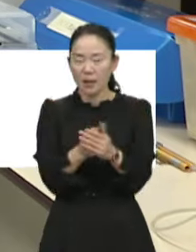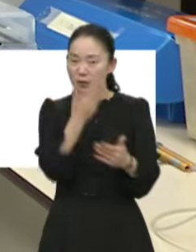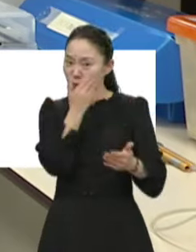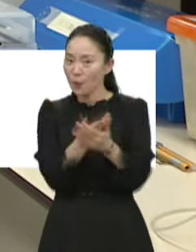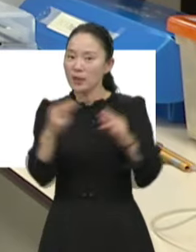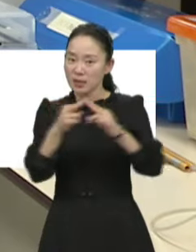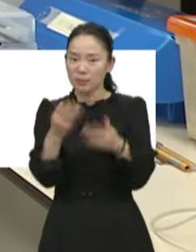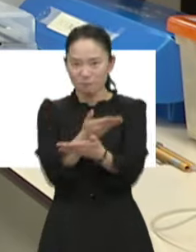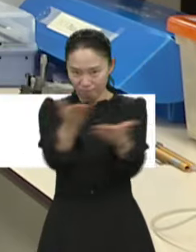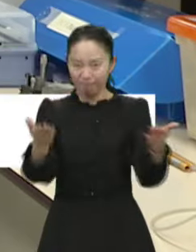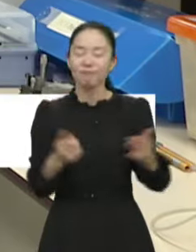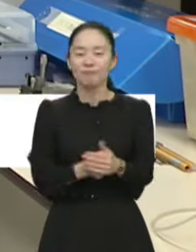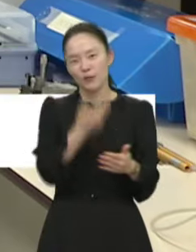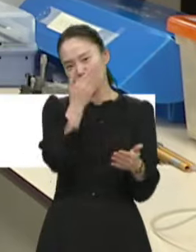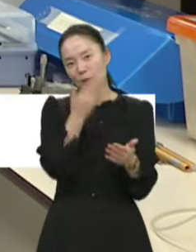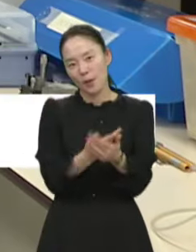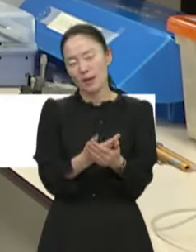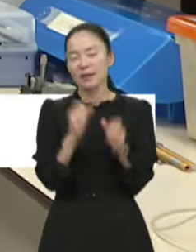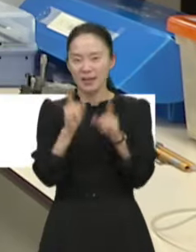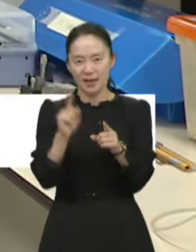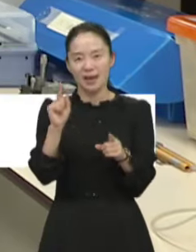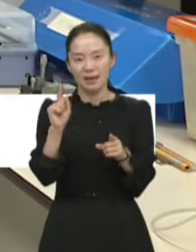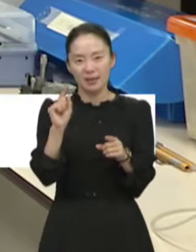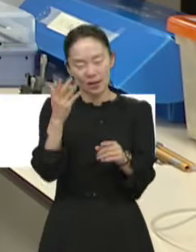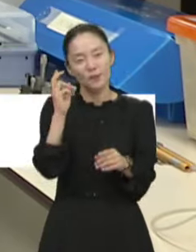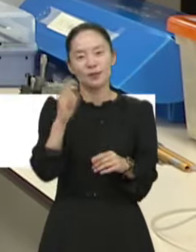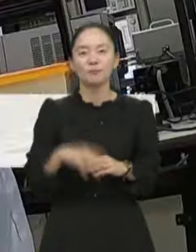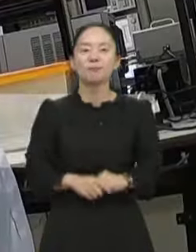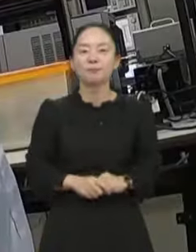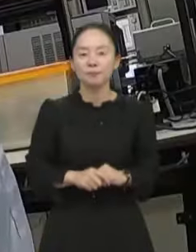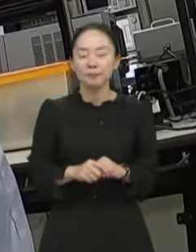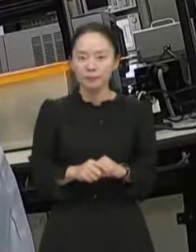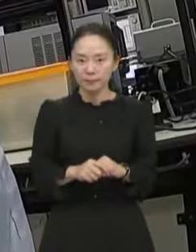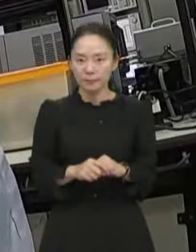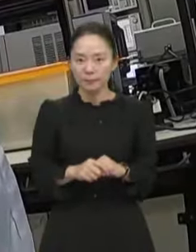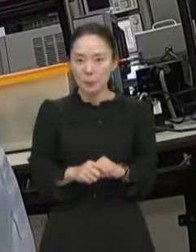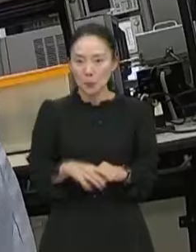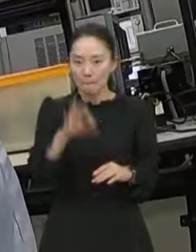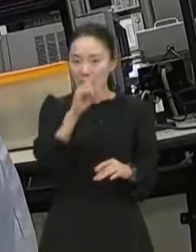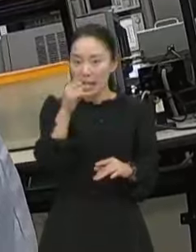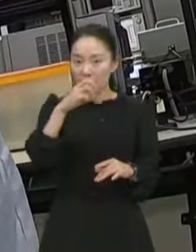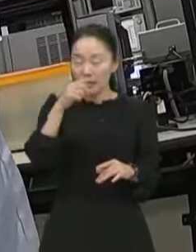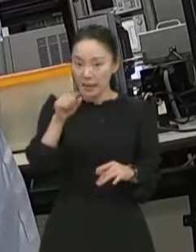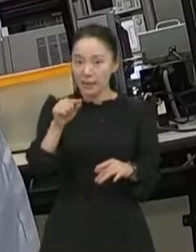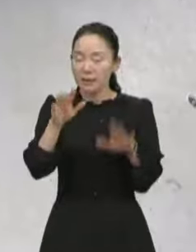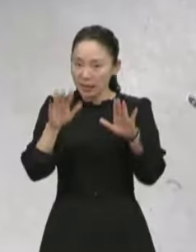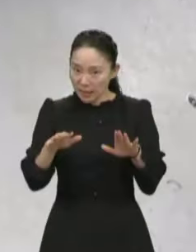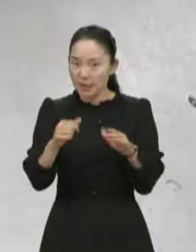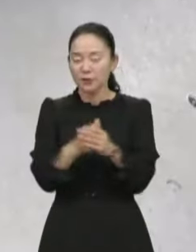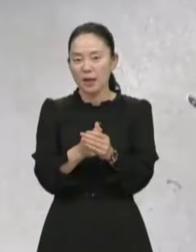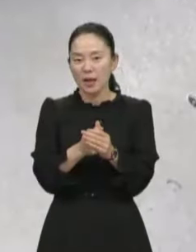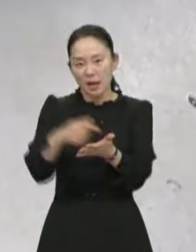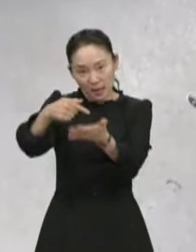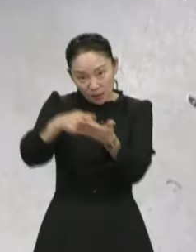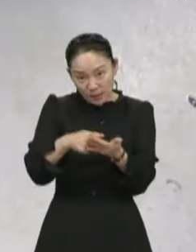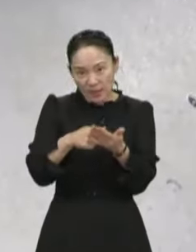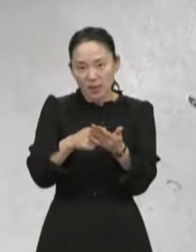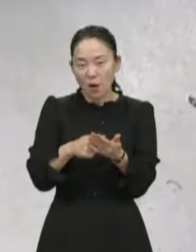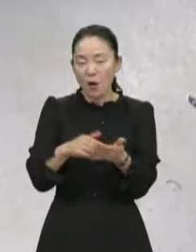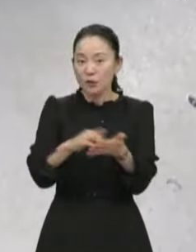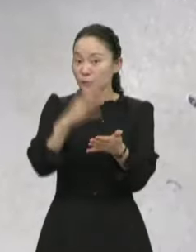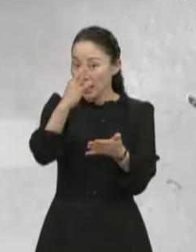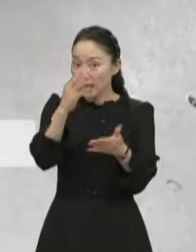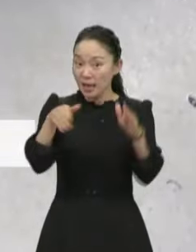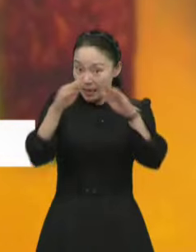공급할 수 있는 중요한 기회가 될 것으로 예상합니다. 애트리는 이달 중 제안서 접수를 통해 4개 기업을